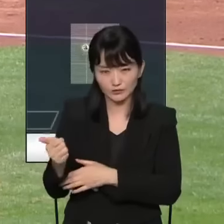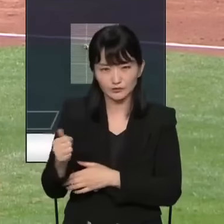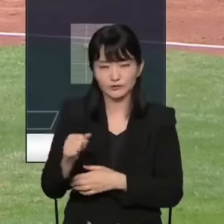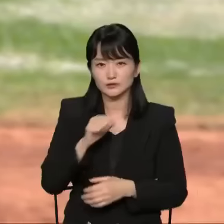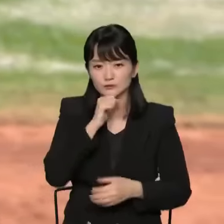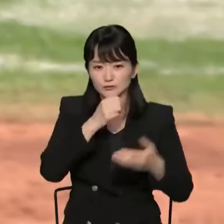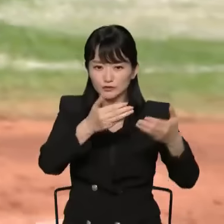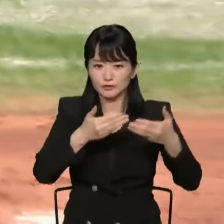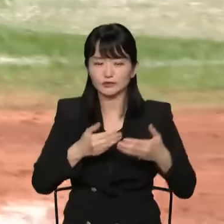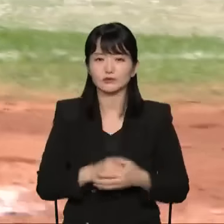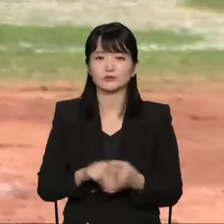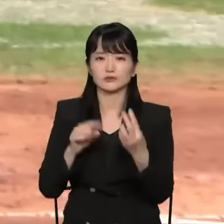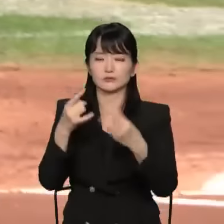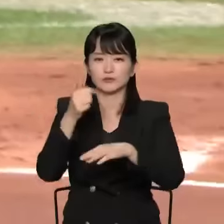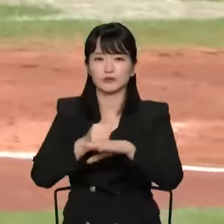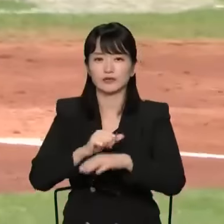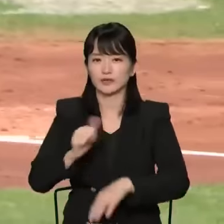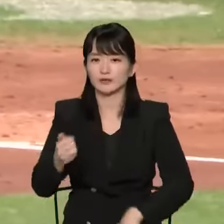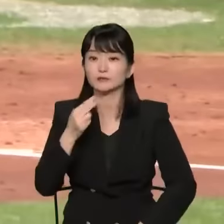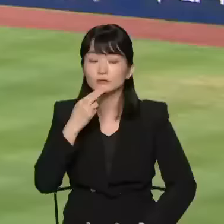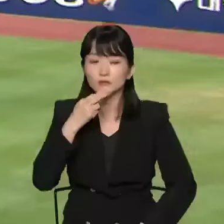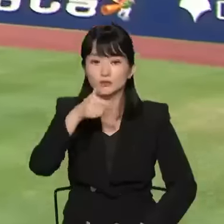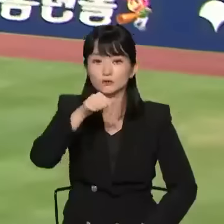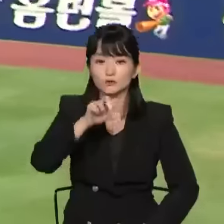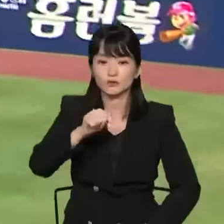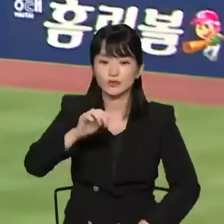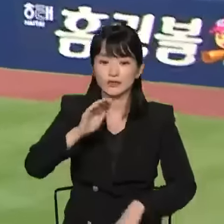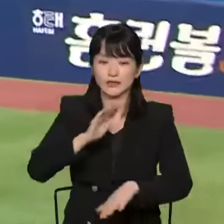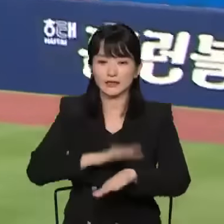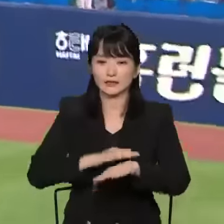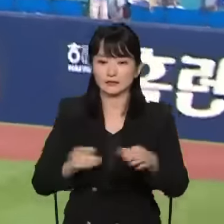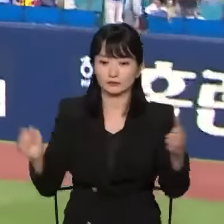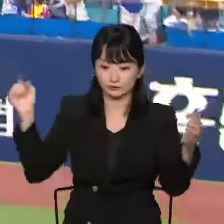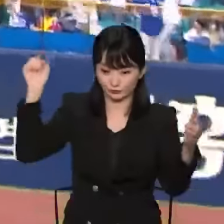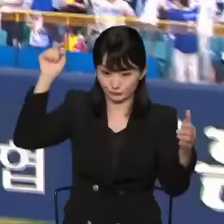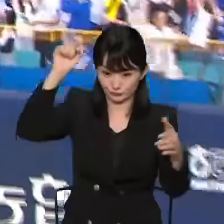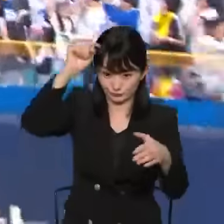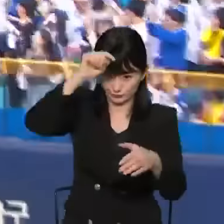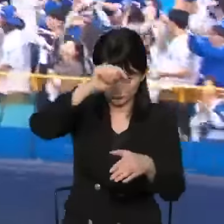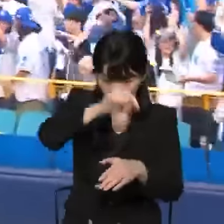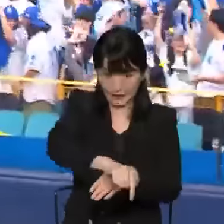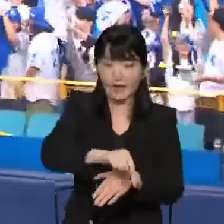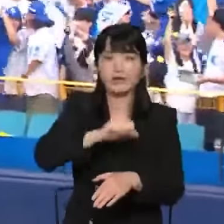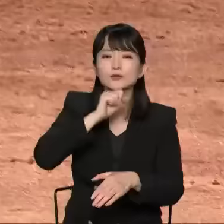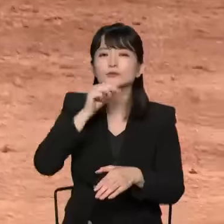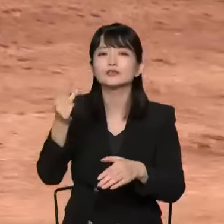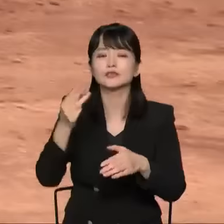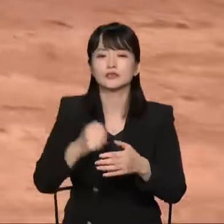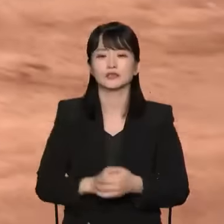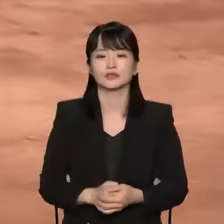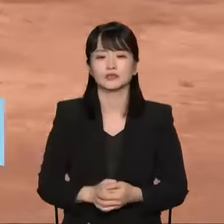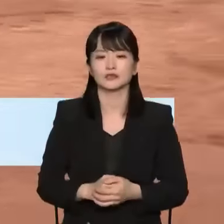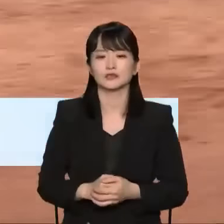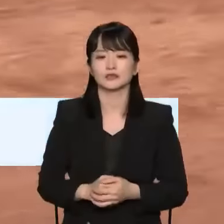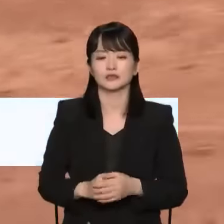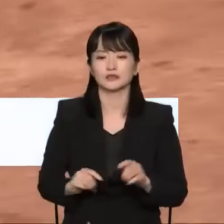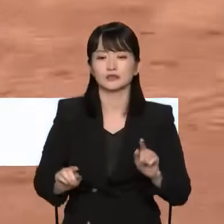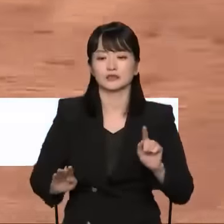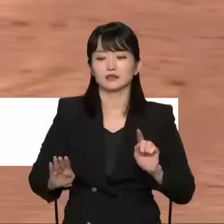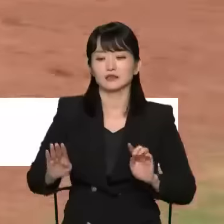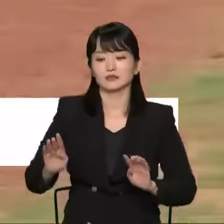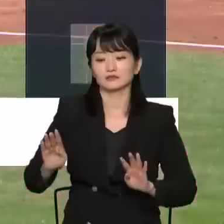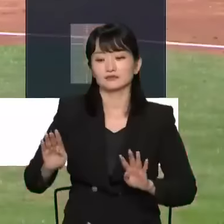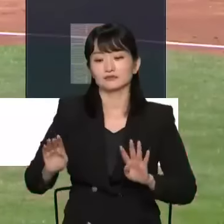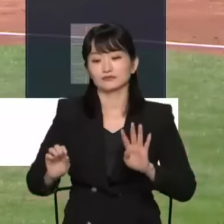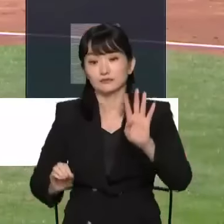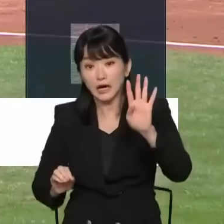말 노아웃 1-3루 상황엔 구자욱이 왼쪽 담장을 넘기는 3점 홈런을 쏘아올렸습니다. 순식간에 4점차 끌려가게 된